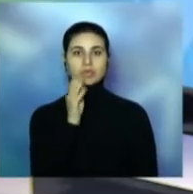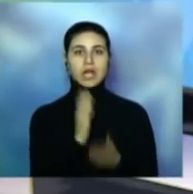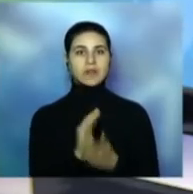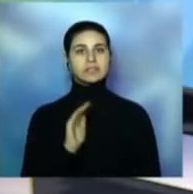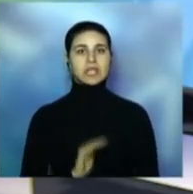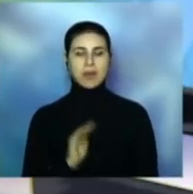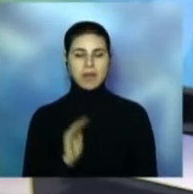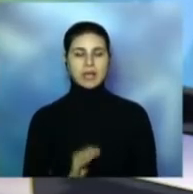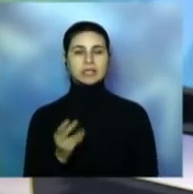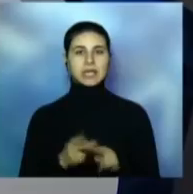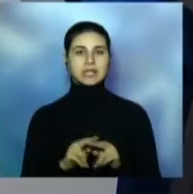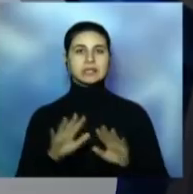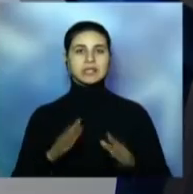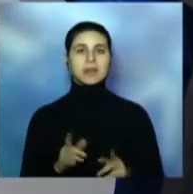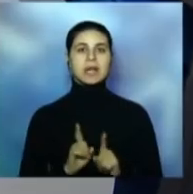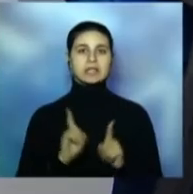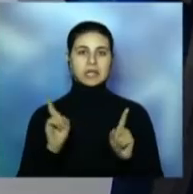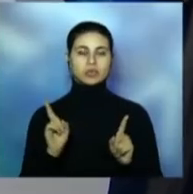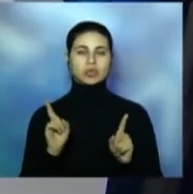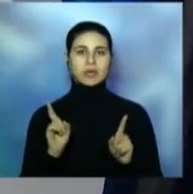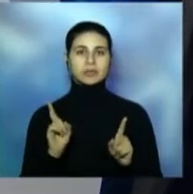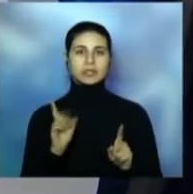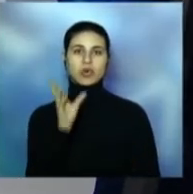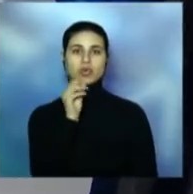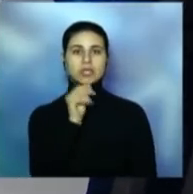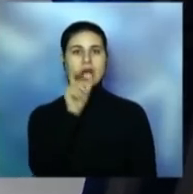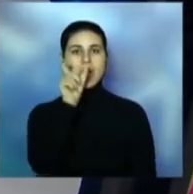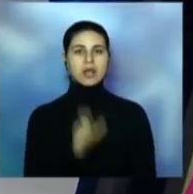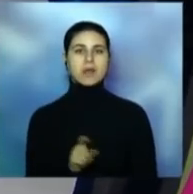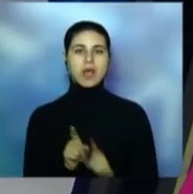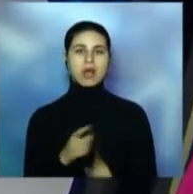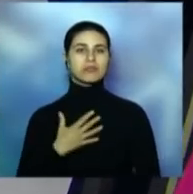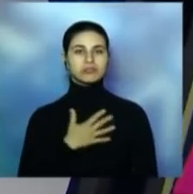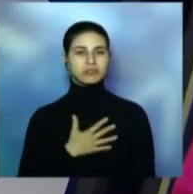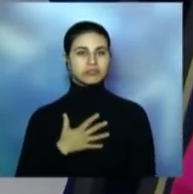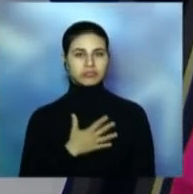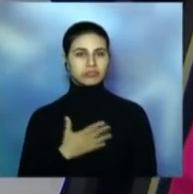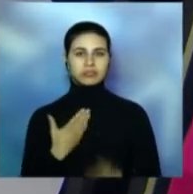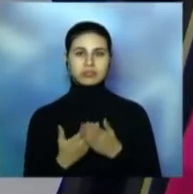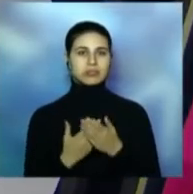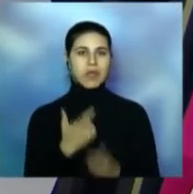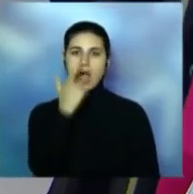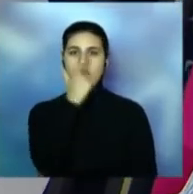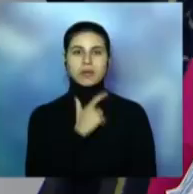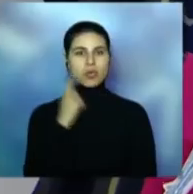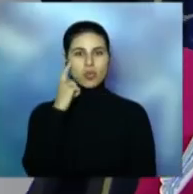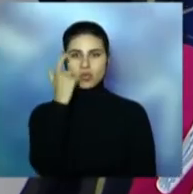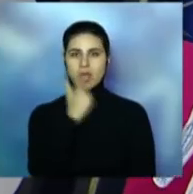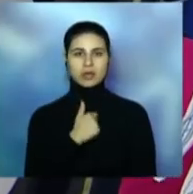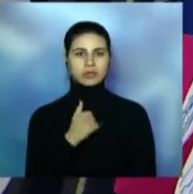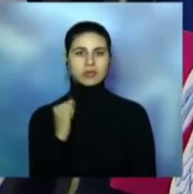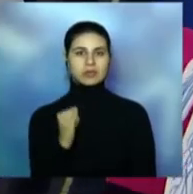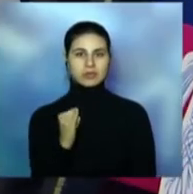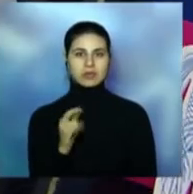დაბალი, ეს ძირითადად ხდება განსაკუთრებით დეპრესიული მდგომარეობისას, როდესაც ადამიანს საერთოდაც არარაობა ჰქონია თავისთავი